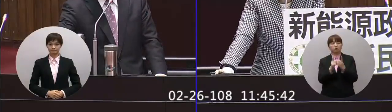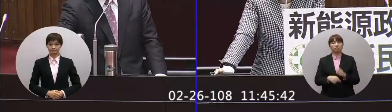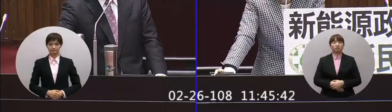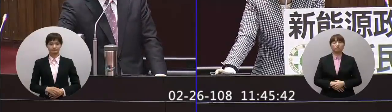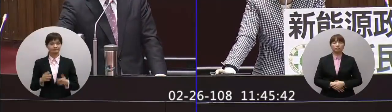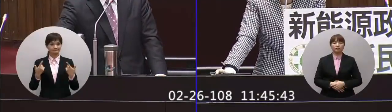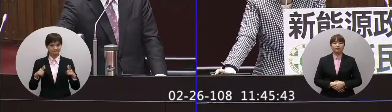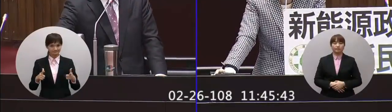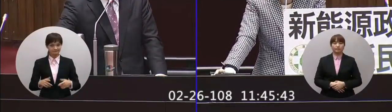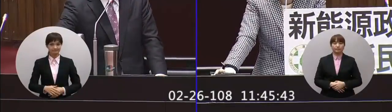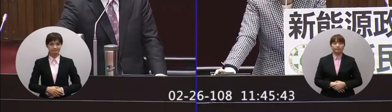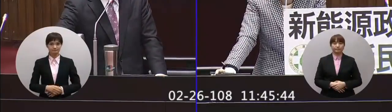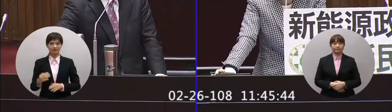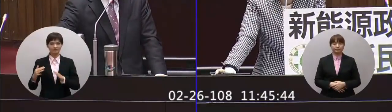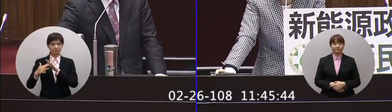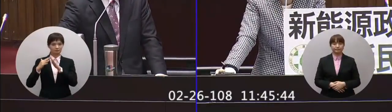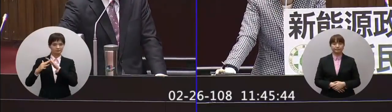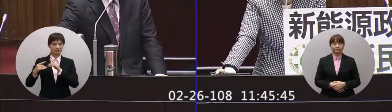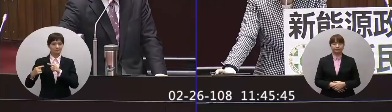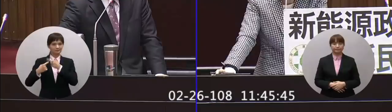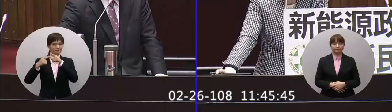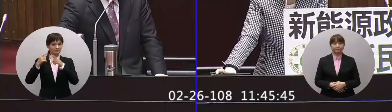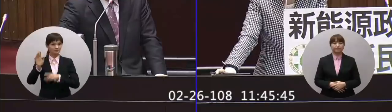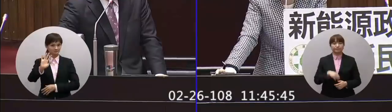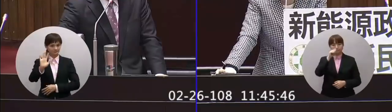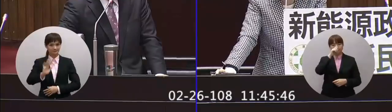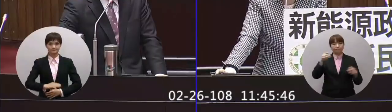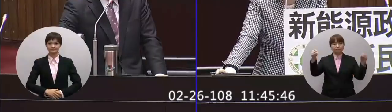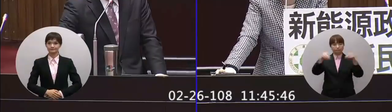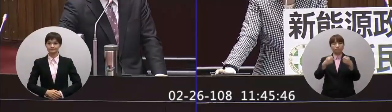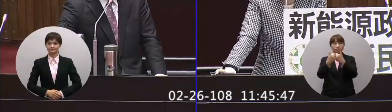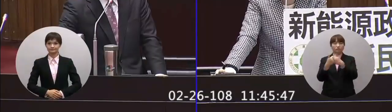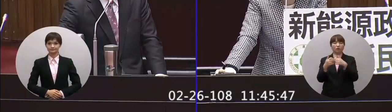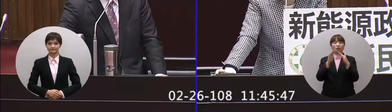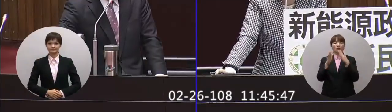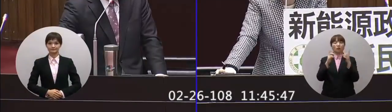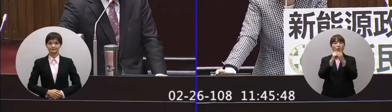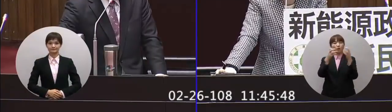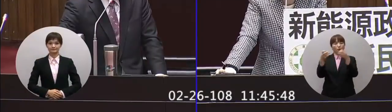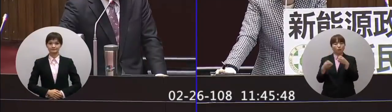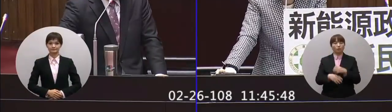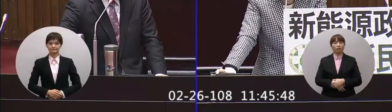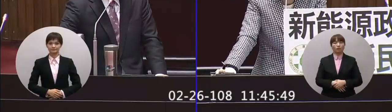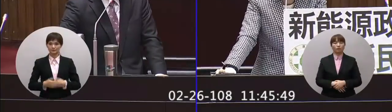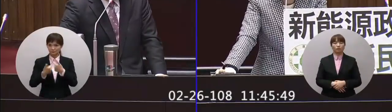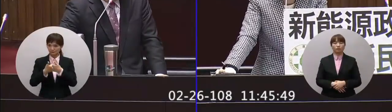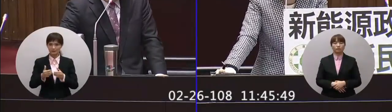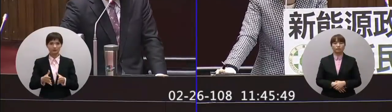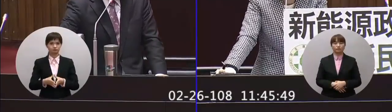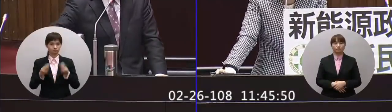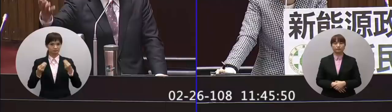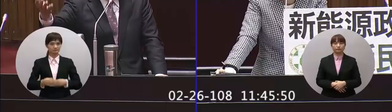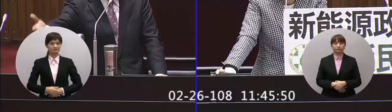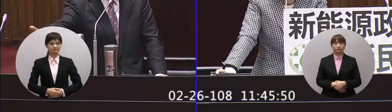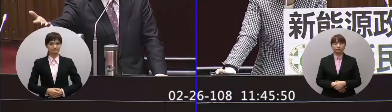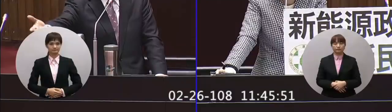了。 也不是，我也没有跟他暂，所以也没有什么暂帖。 那就开会议嘛，也不要暂嘛，对谈可以吗？ 也不必会，也不必